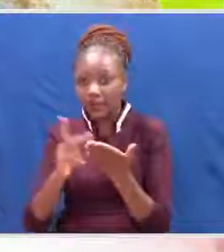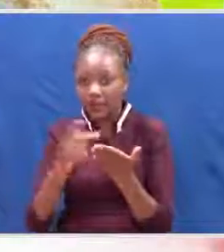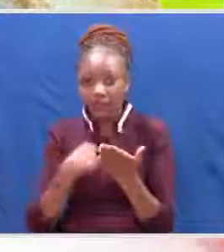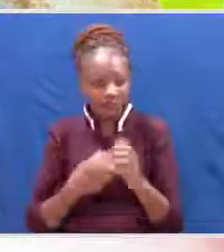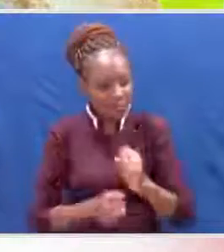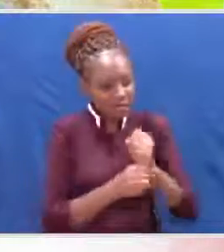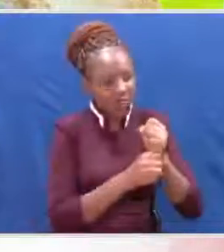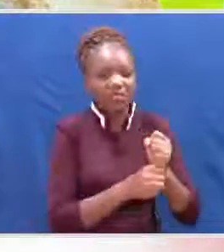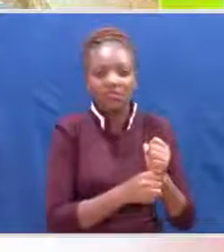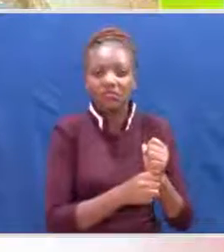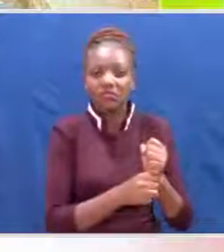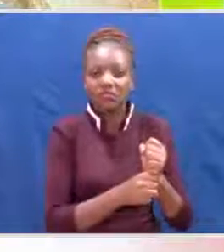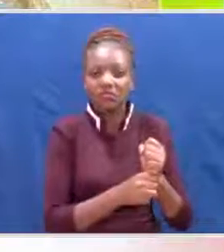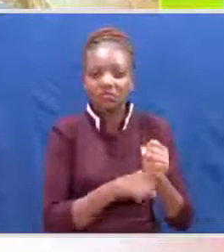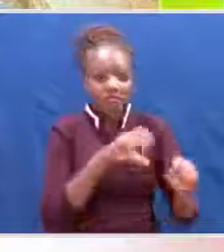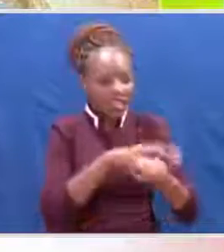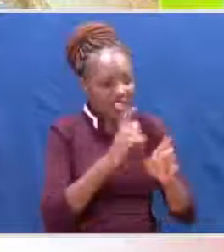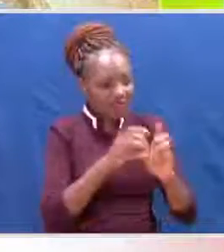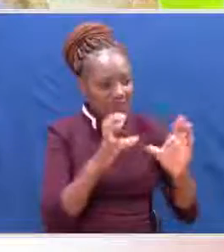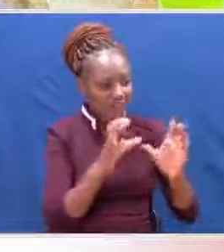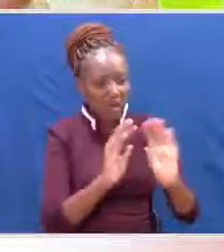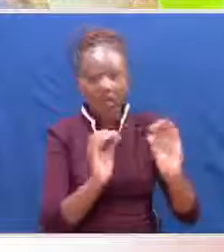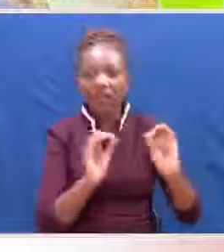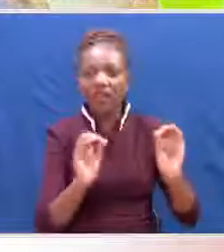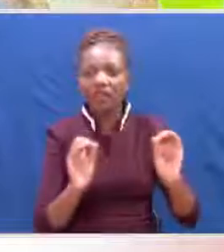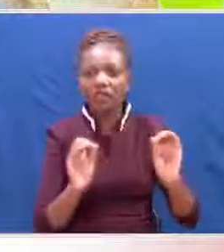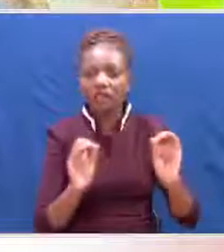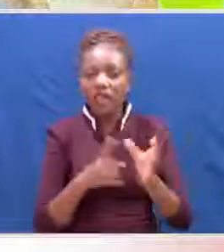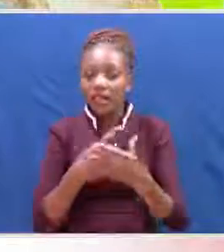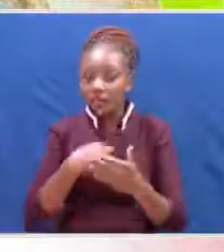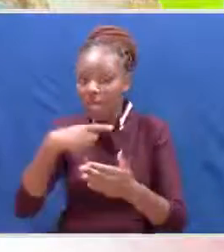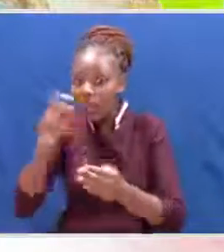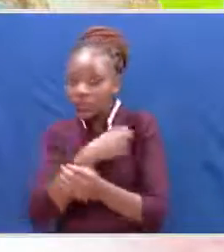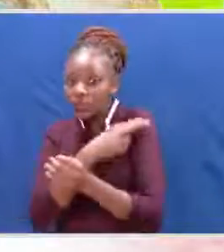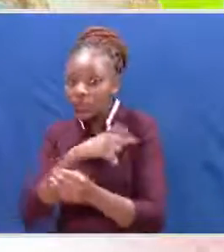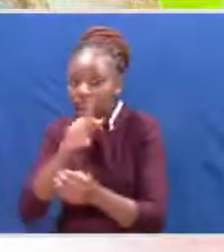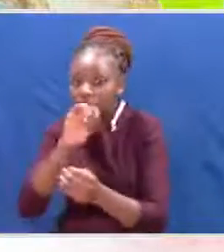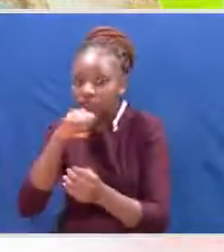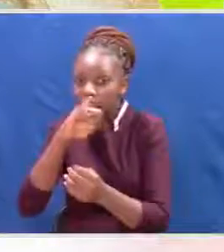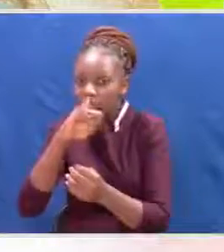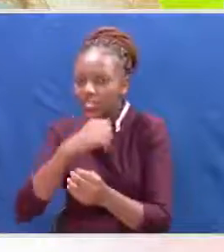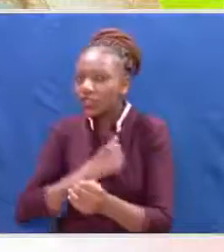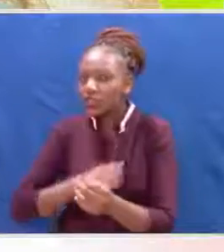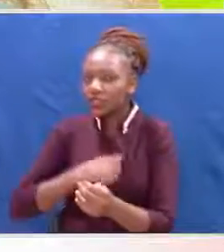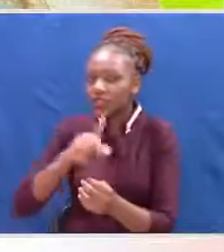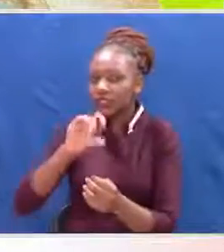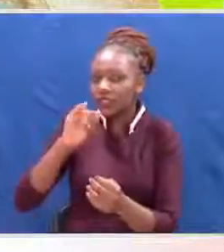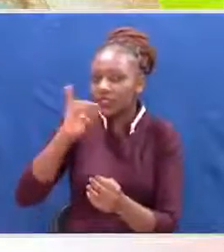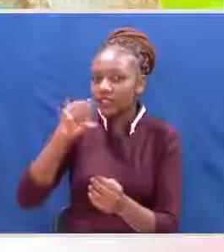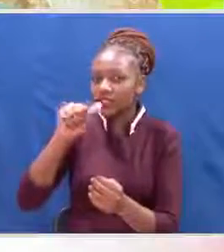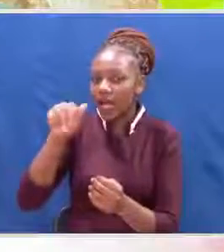natoa pesa. Natoka kwa mfuko wangu mimi mwenyewe nali mpaka nikajipeleka Kijabe IC kwa Dr. Mbungu, sijui kama